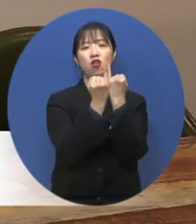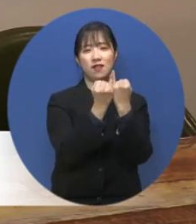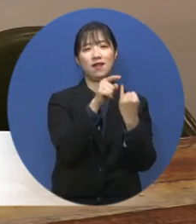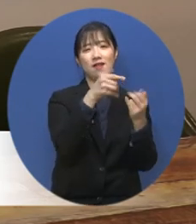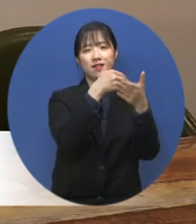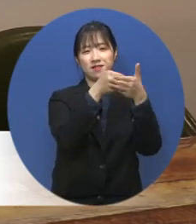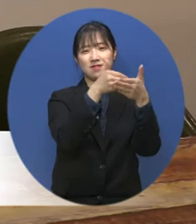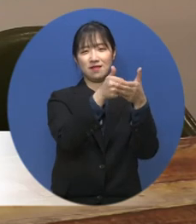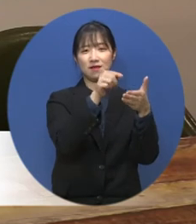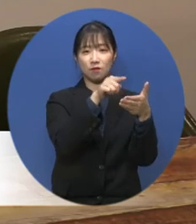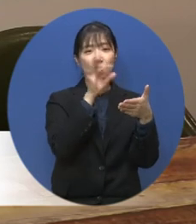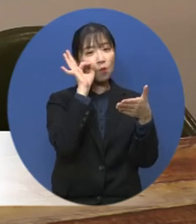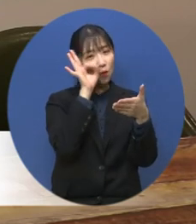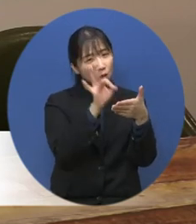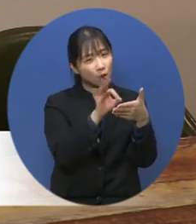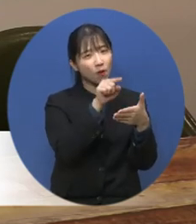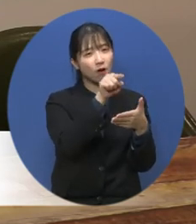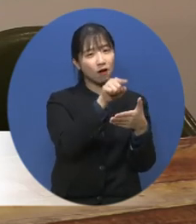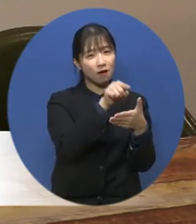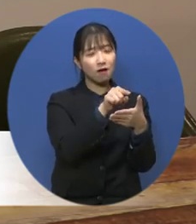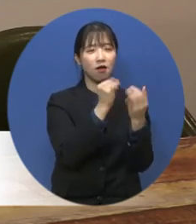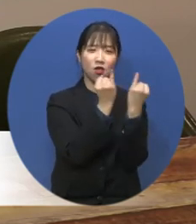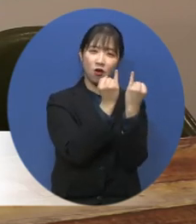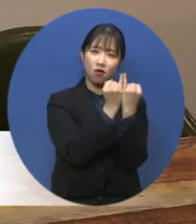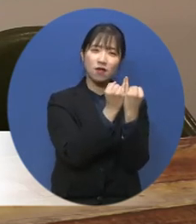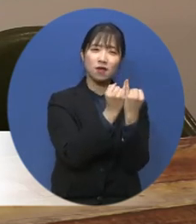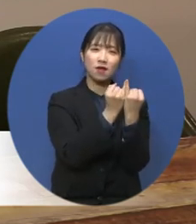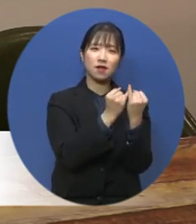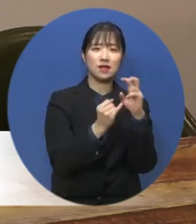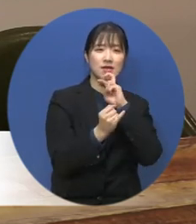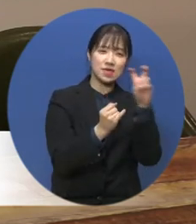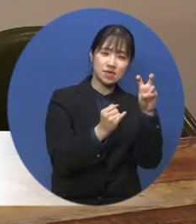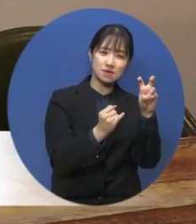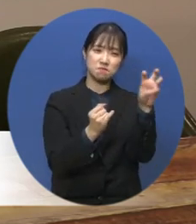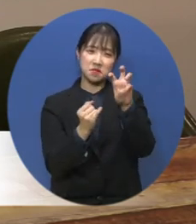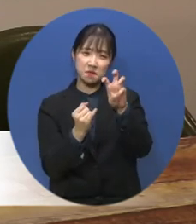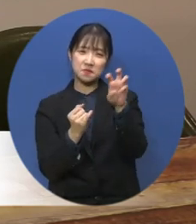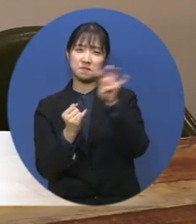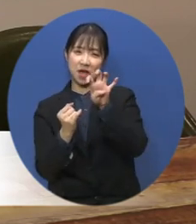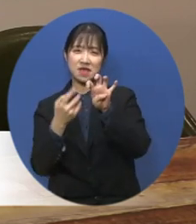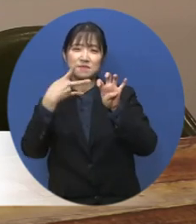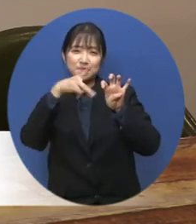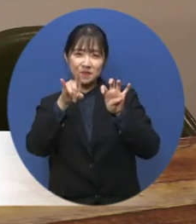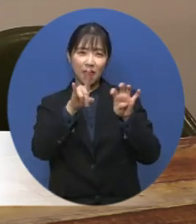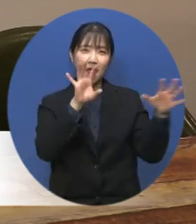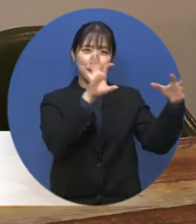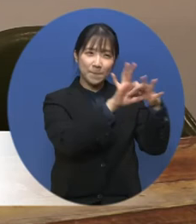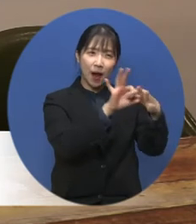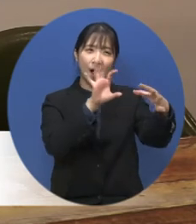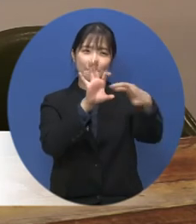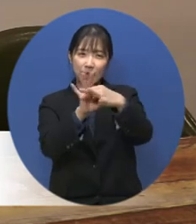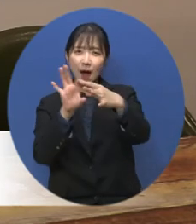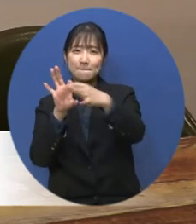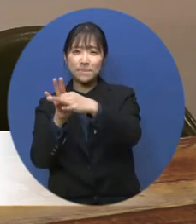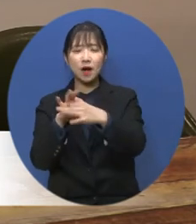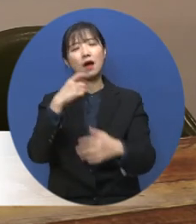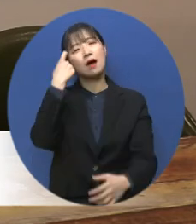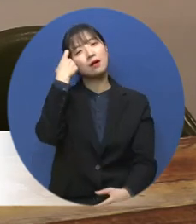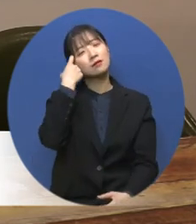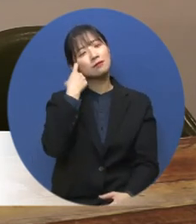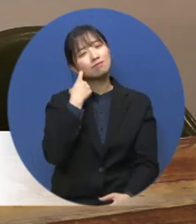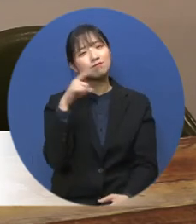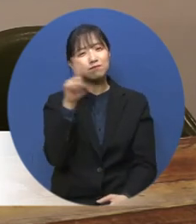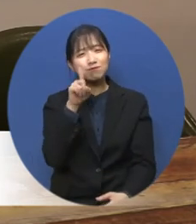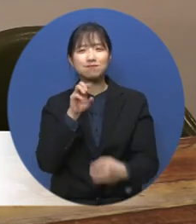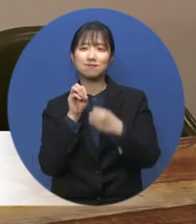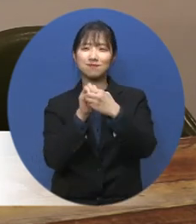이 여인들을 보시면서 그녀들이 20대, 30대, 40대로 연관되는 그 감정들을 한번